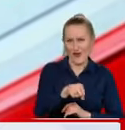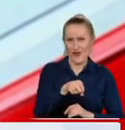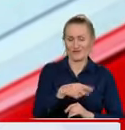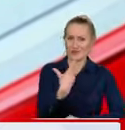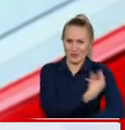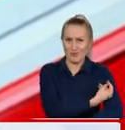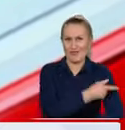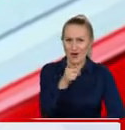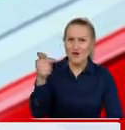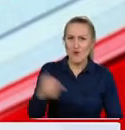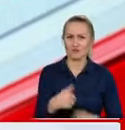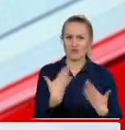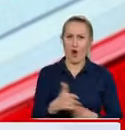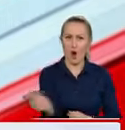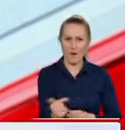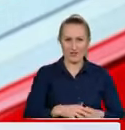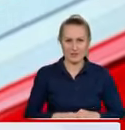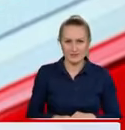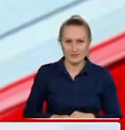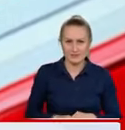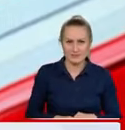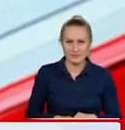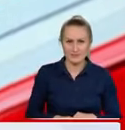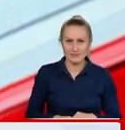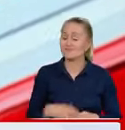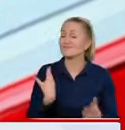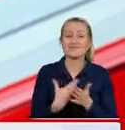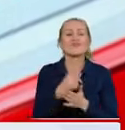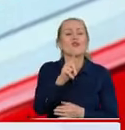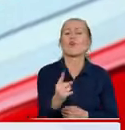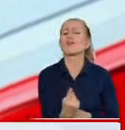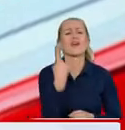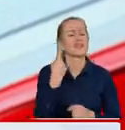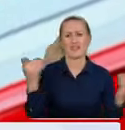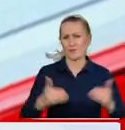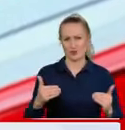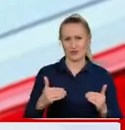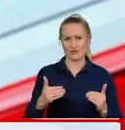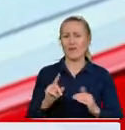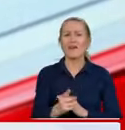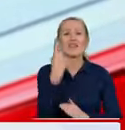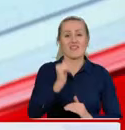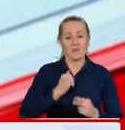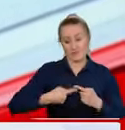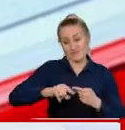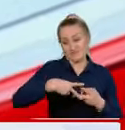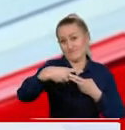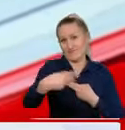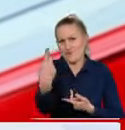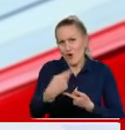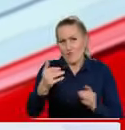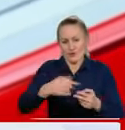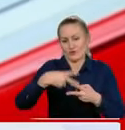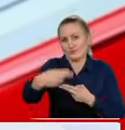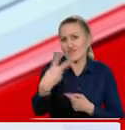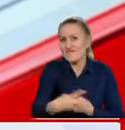muszą być obowiązkowe. Ponieważ to jest jedyna szansa, żeby w perspektywie roku, a może dwóch,